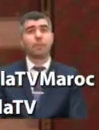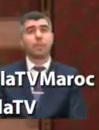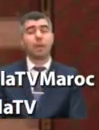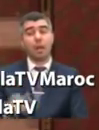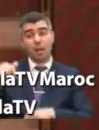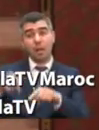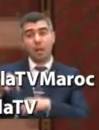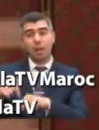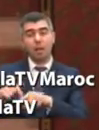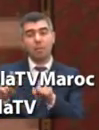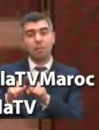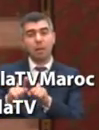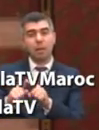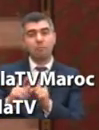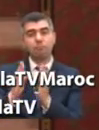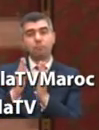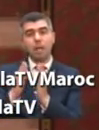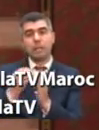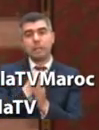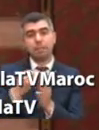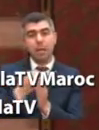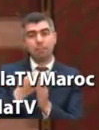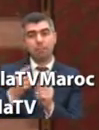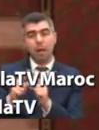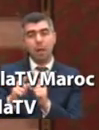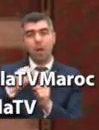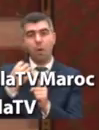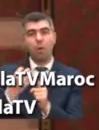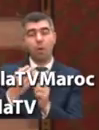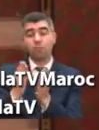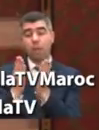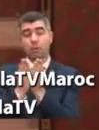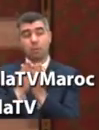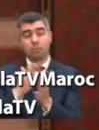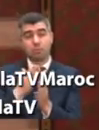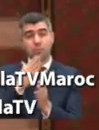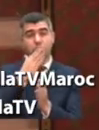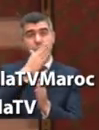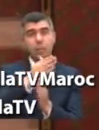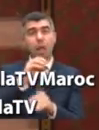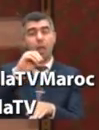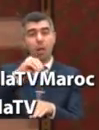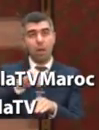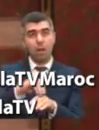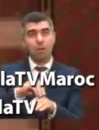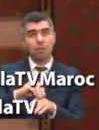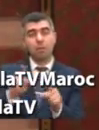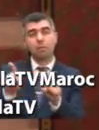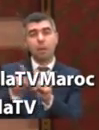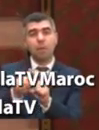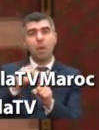الاخصائيين تيكون تيسالي الدراسه ديالو في المركز الاستشفائي الجامعي وتنصيفطوه للمستشفى الاقليمي في واحد التخصص، تيقول لك انا خصك تجيب